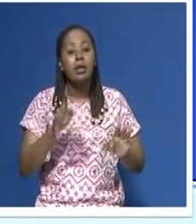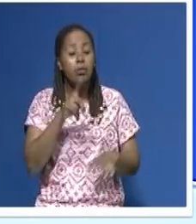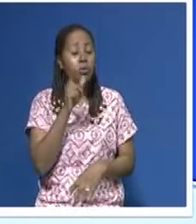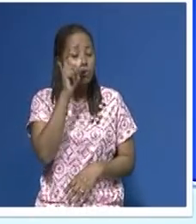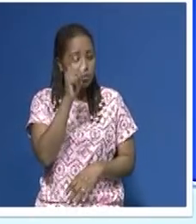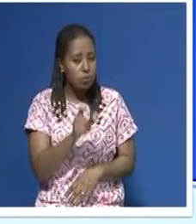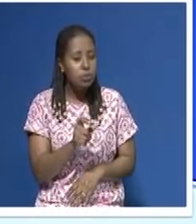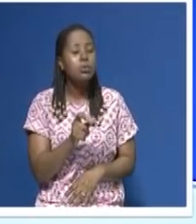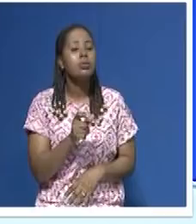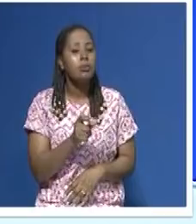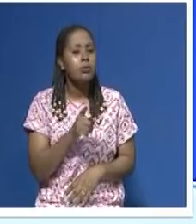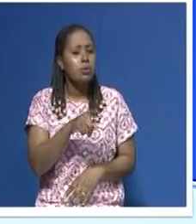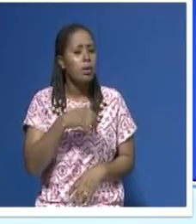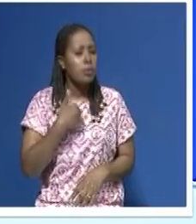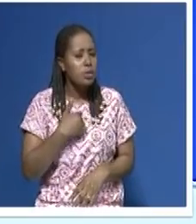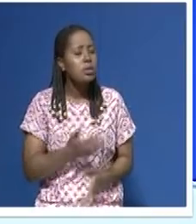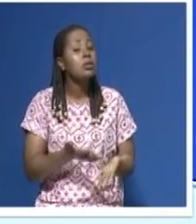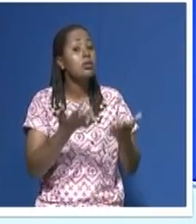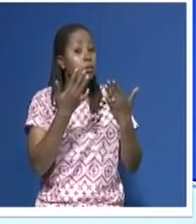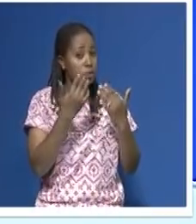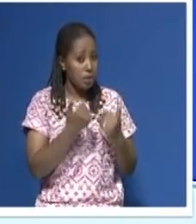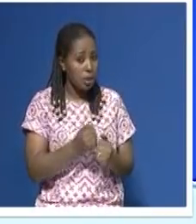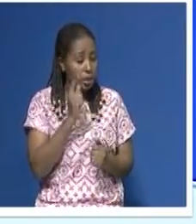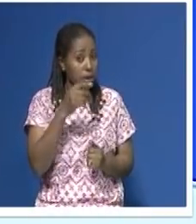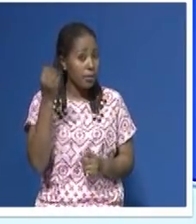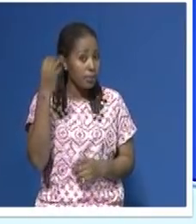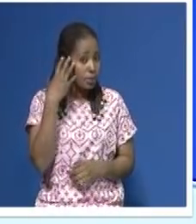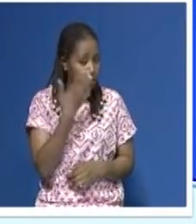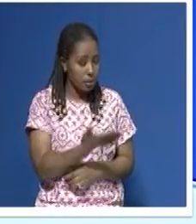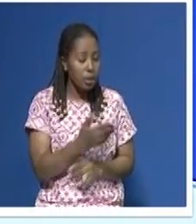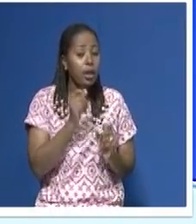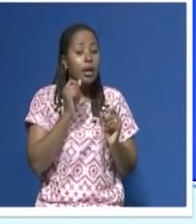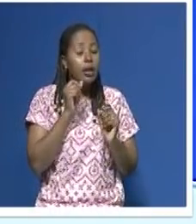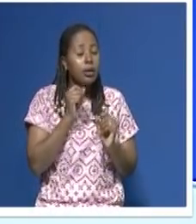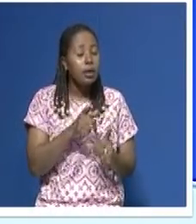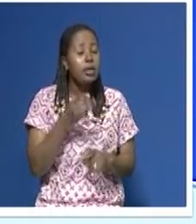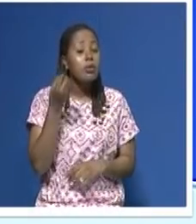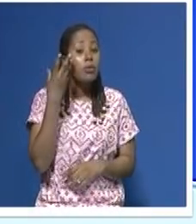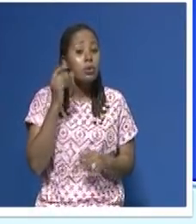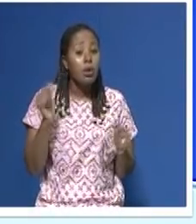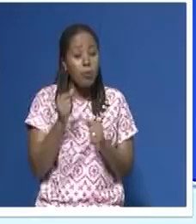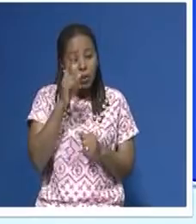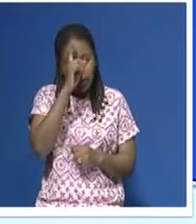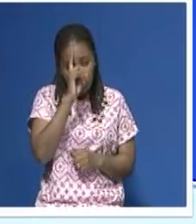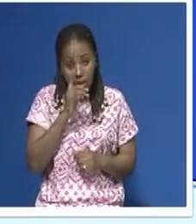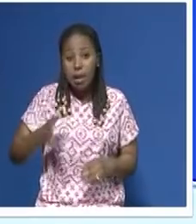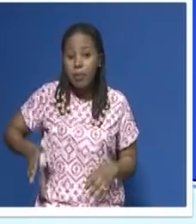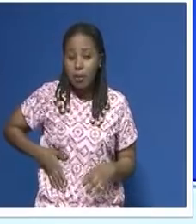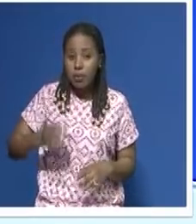huyu tunamuhisi kwamba huenda ana maambukizi. Lakini ugonjwa wa homa kali ya